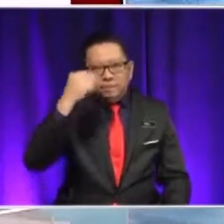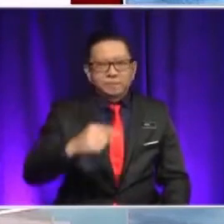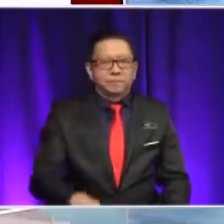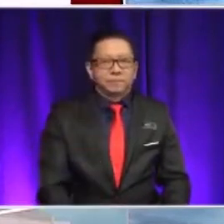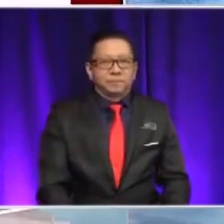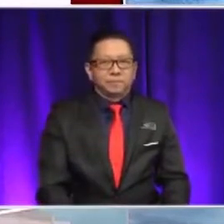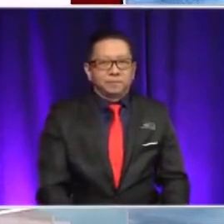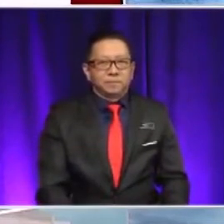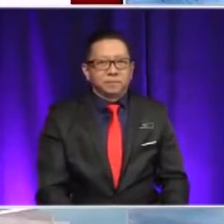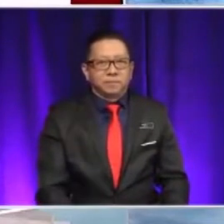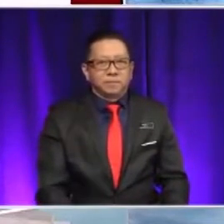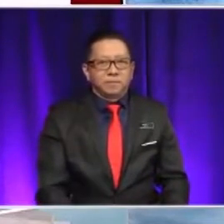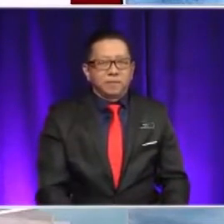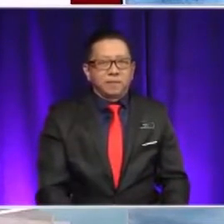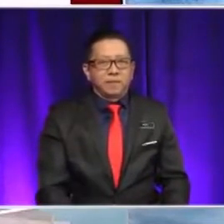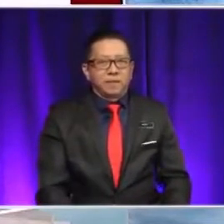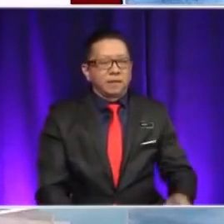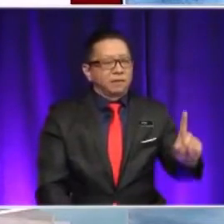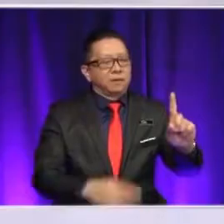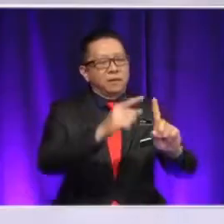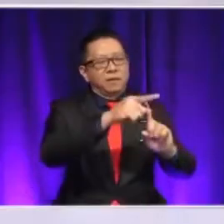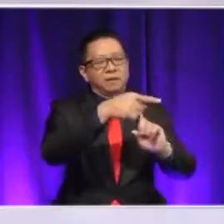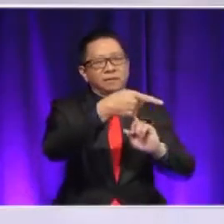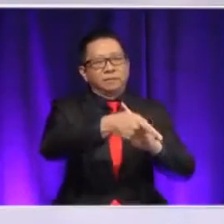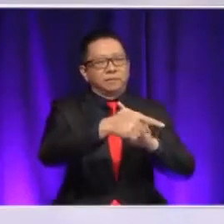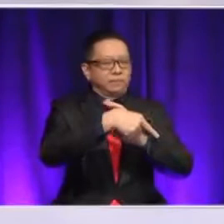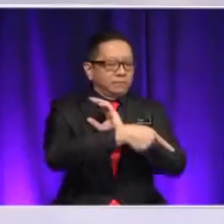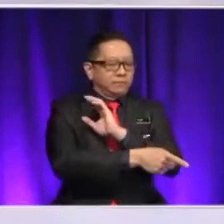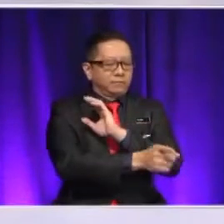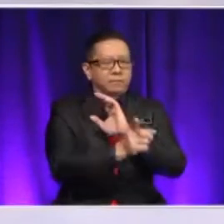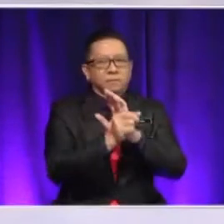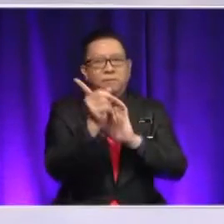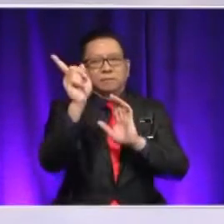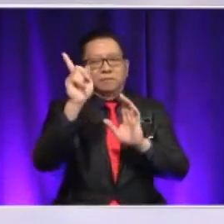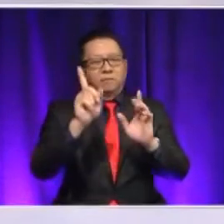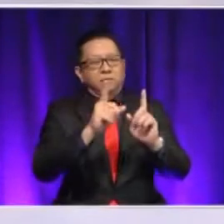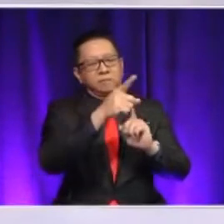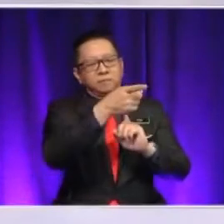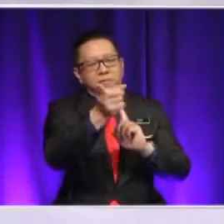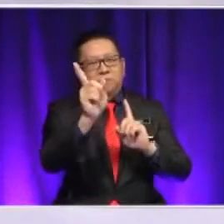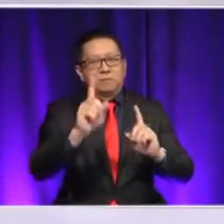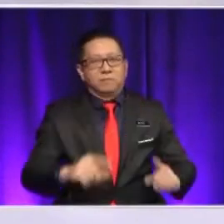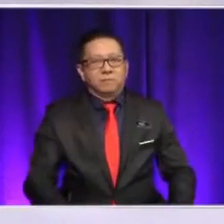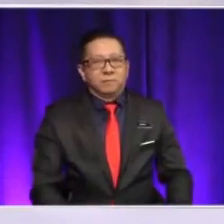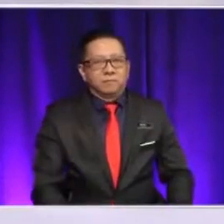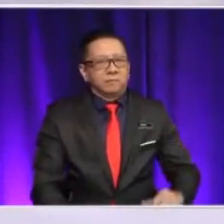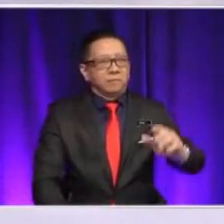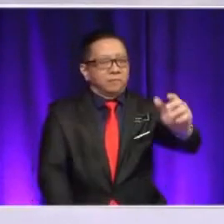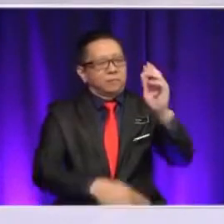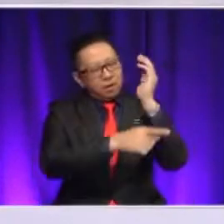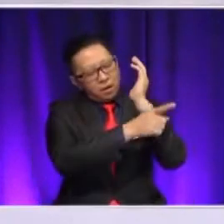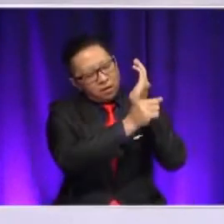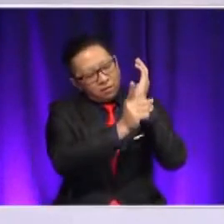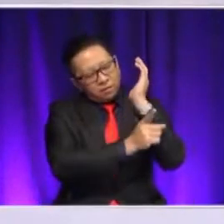kita enak buat di penyerahan Oke pendek tinggi pendek tinggi pendek